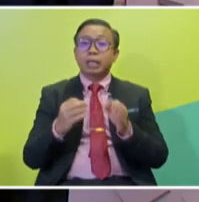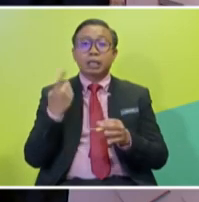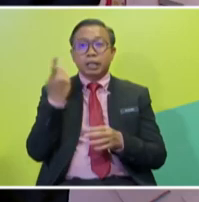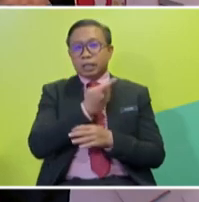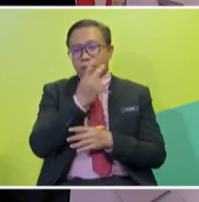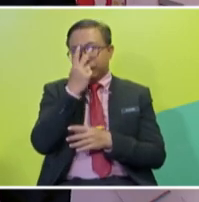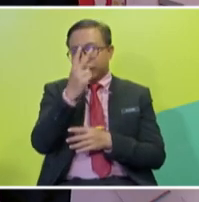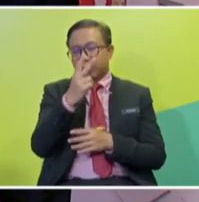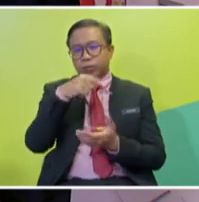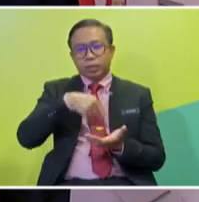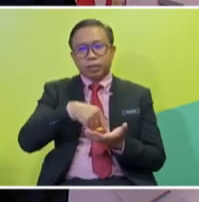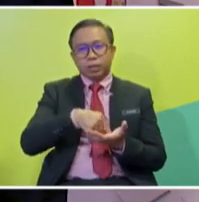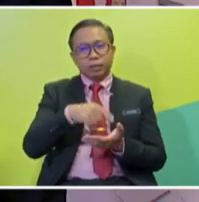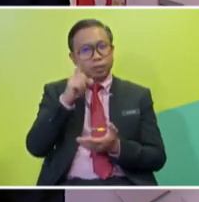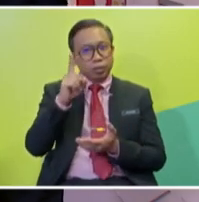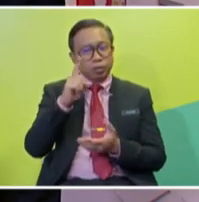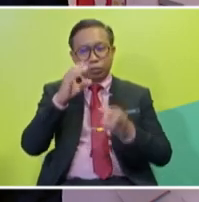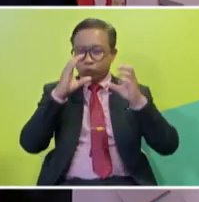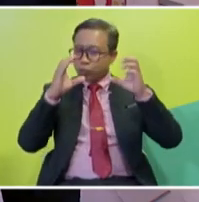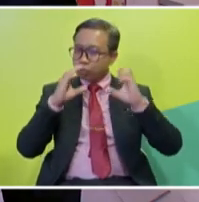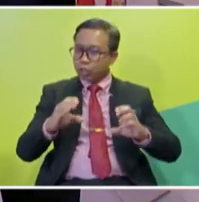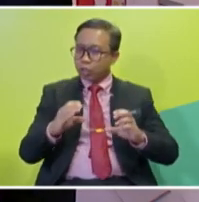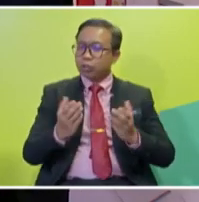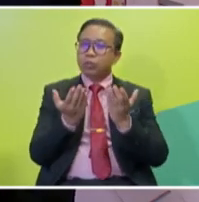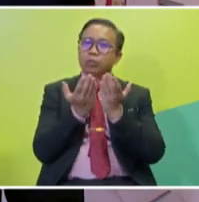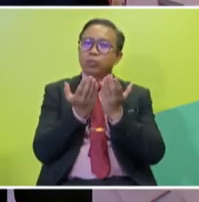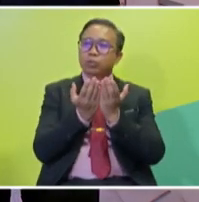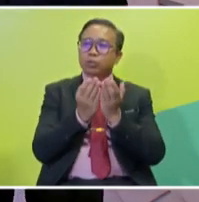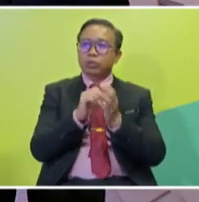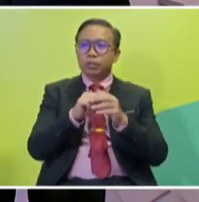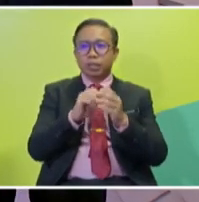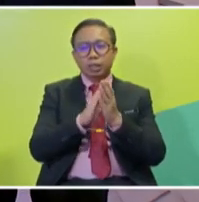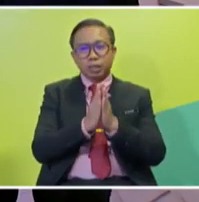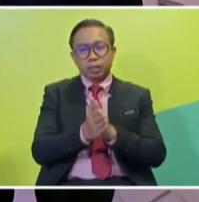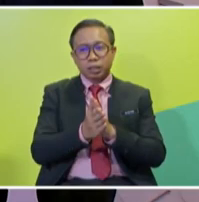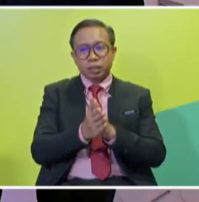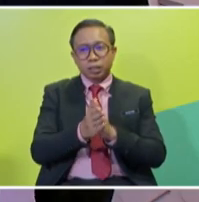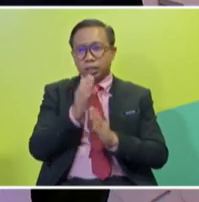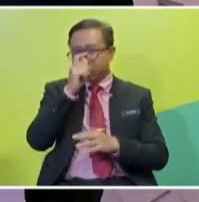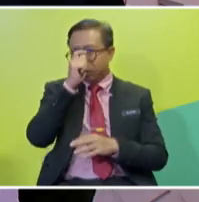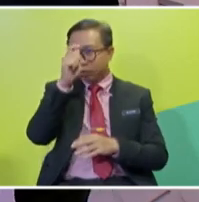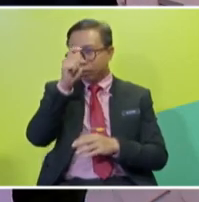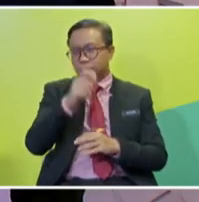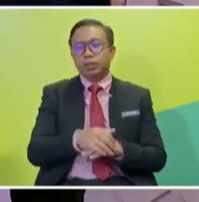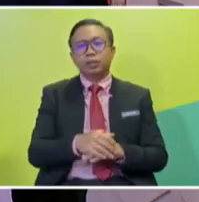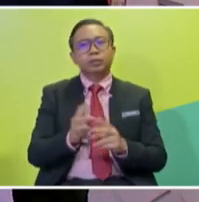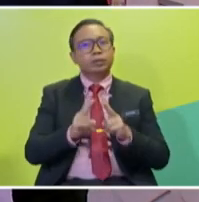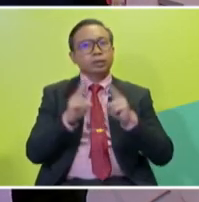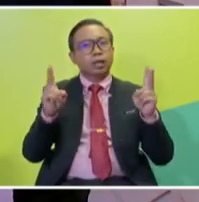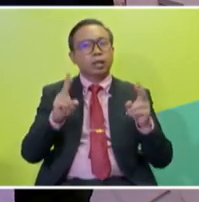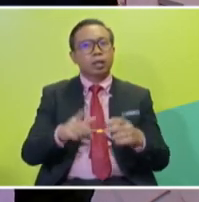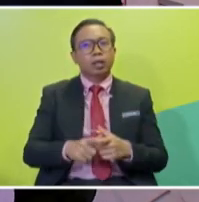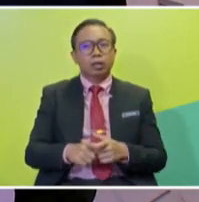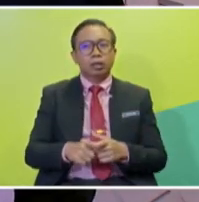ini juga sebagai satu cara kita mensyukuri kejadian Tuhan karena kejadian Tuhan itu sangat luas